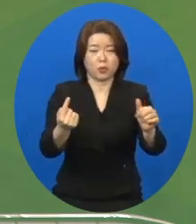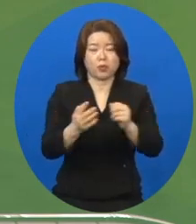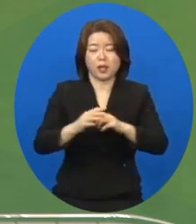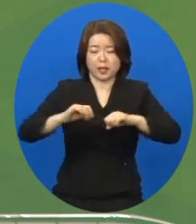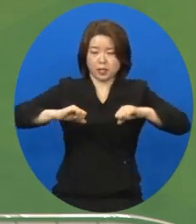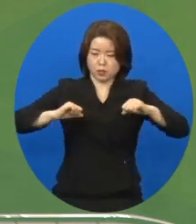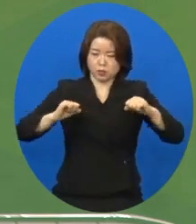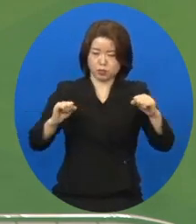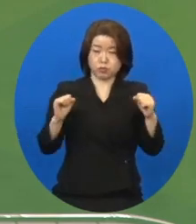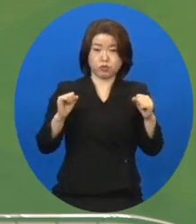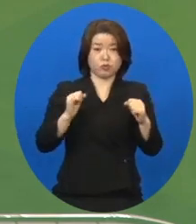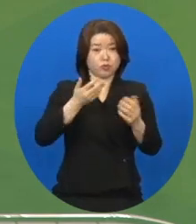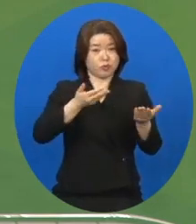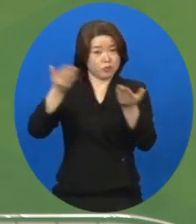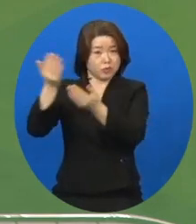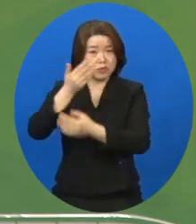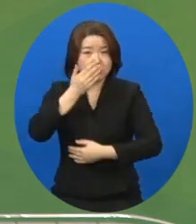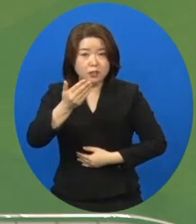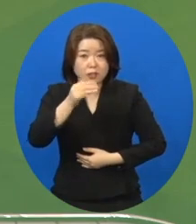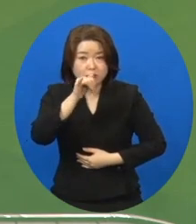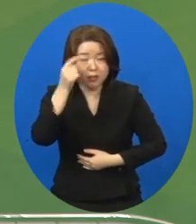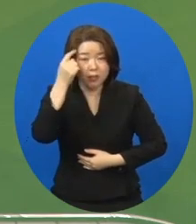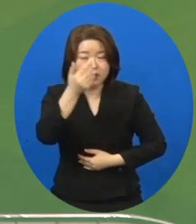순종하고 있습니까?